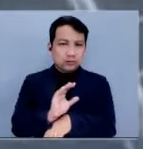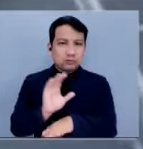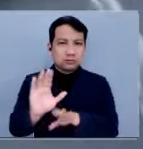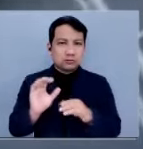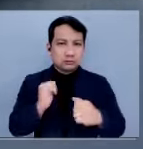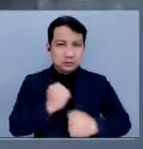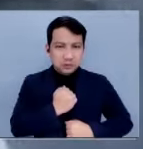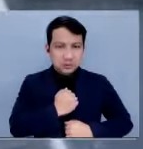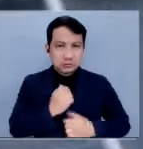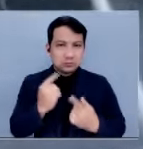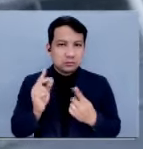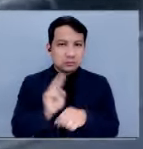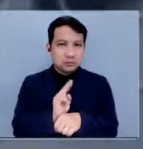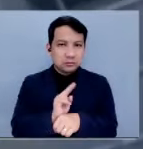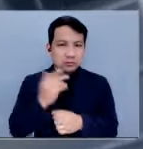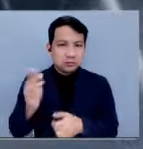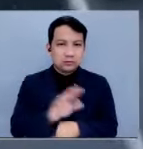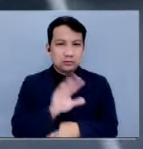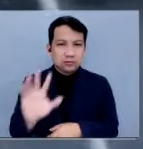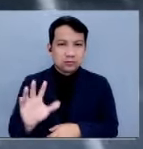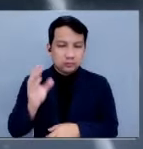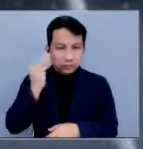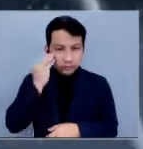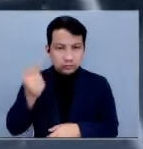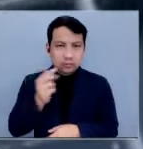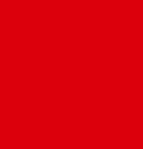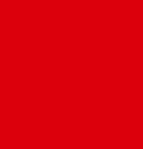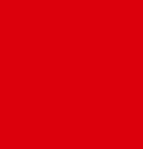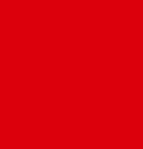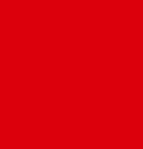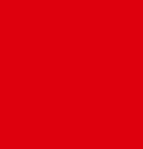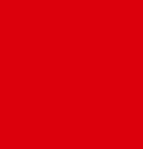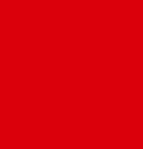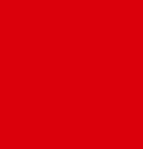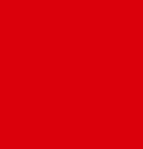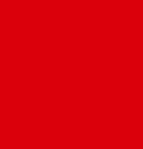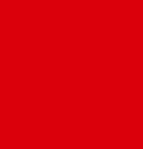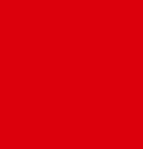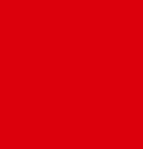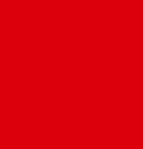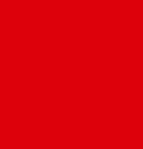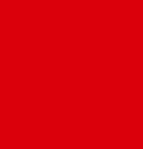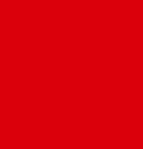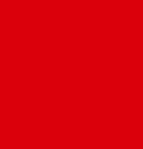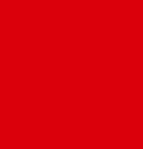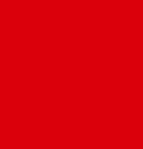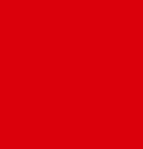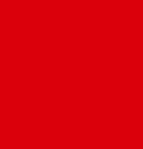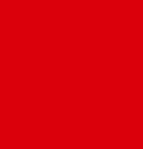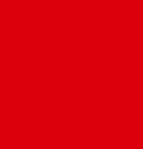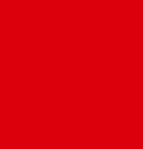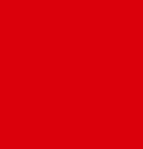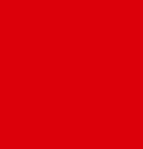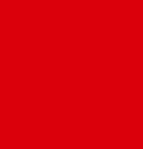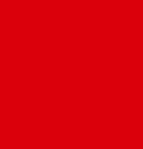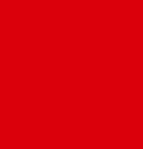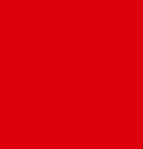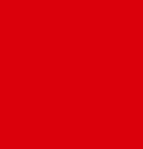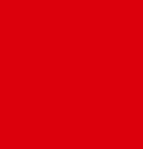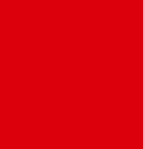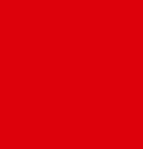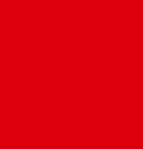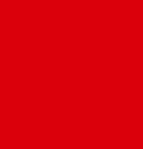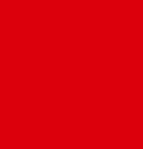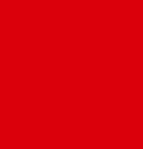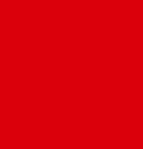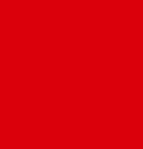sa frontline Mon guv news f mga kapatid Cruz Val maging